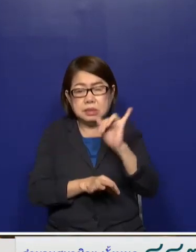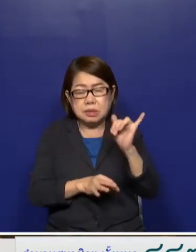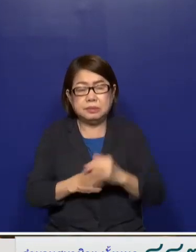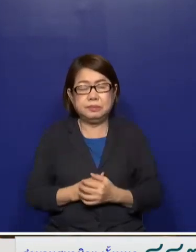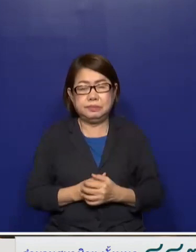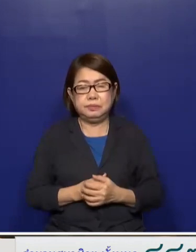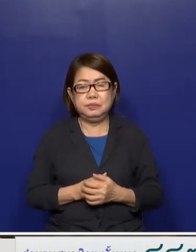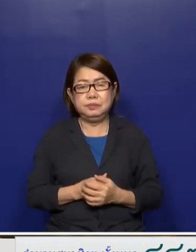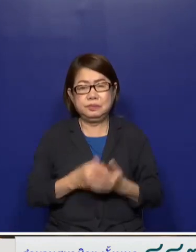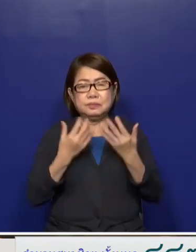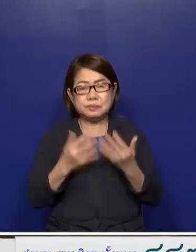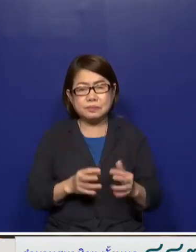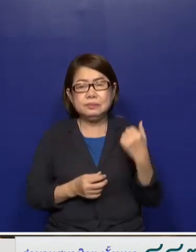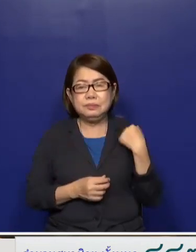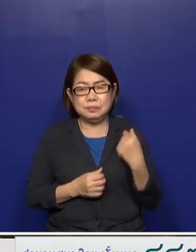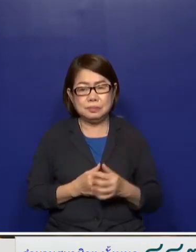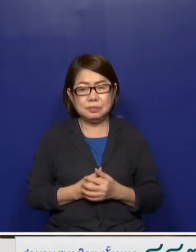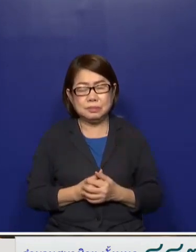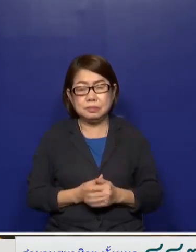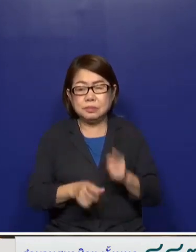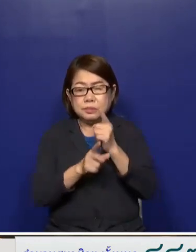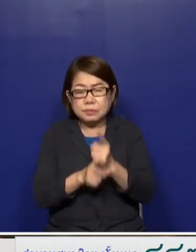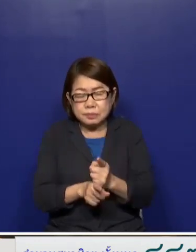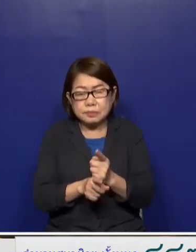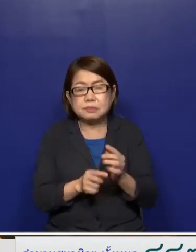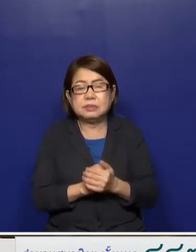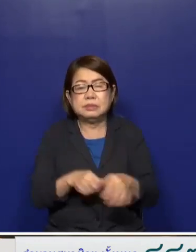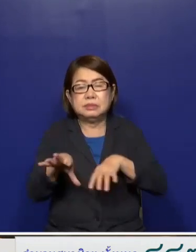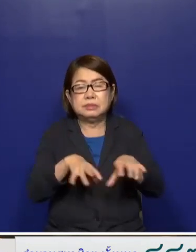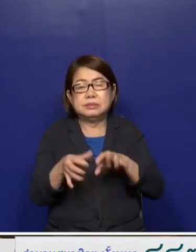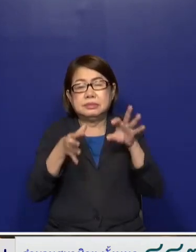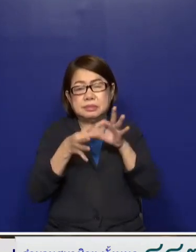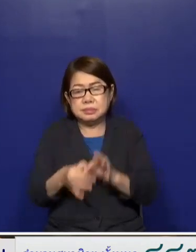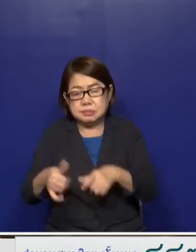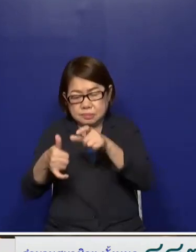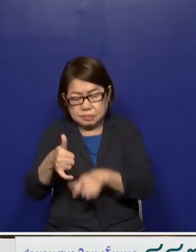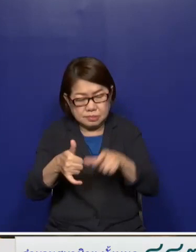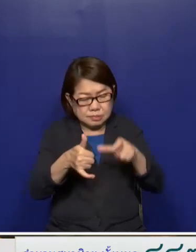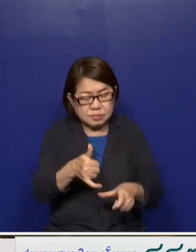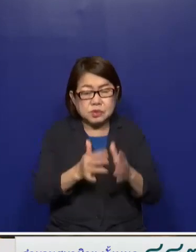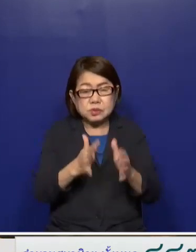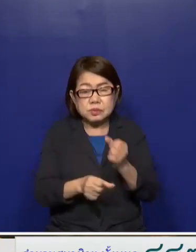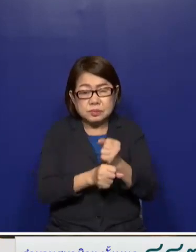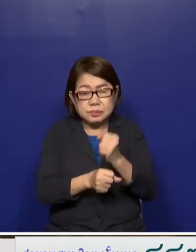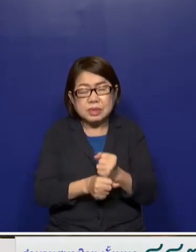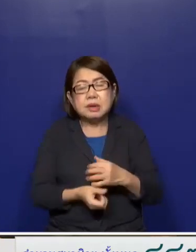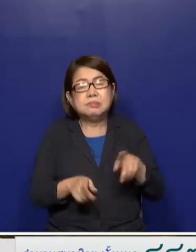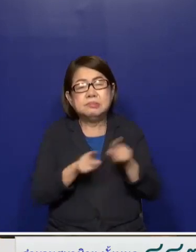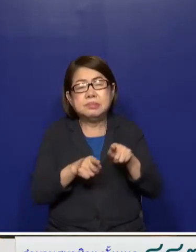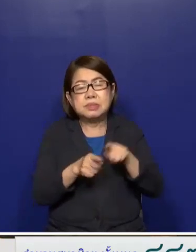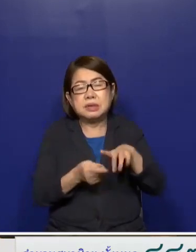นอกจากนั้นเนี่ยในระบบบริหารบุคลากรสถาบันอาชีวศึกษ